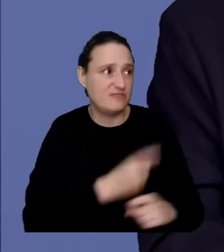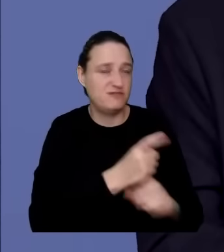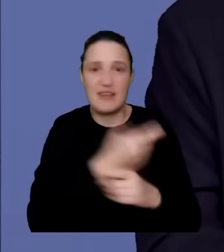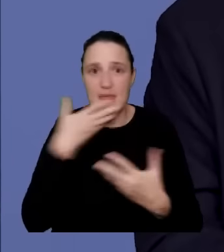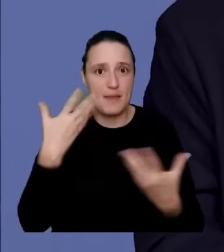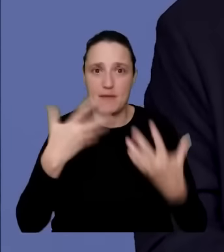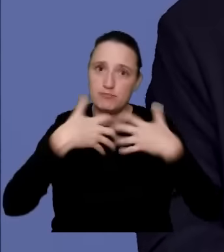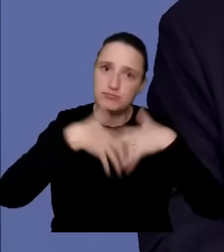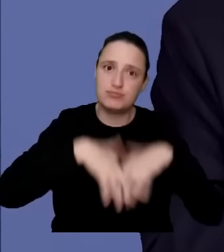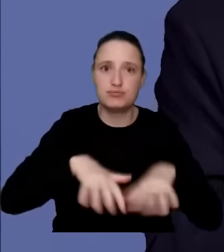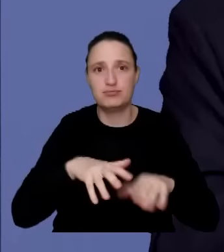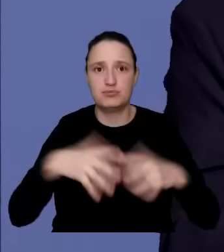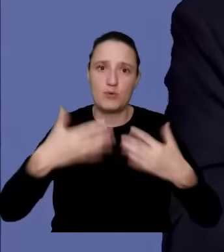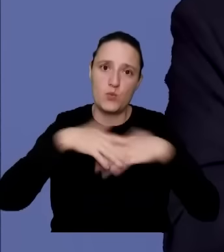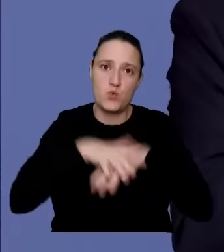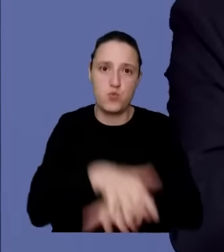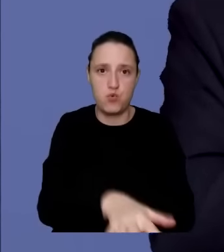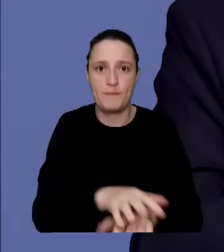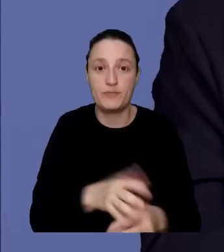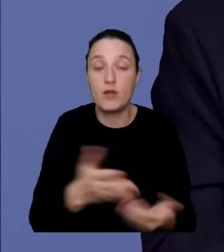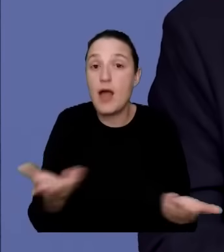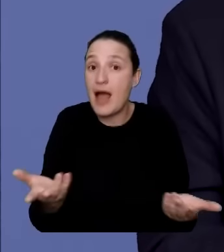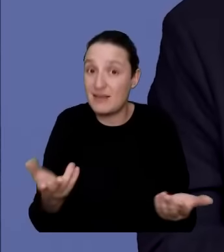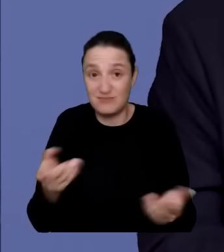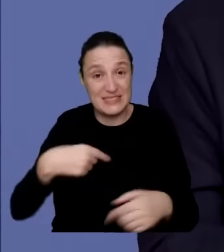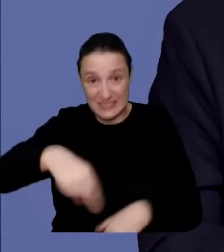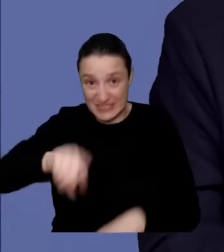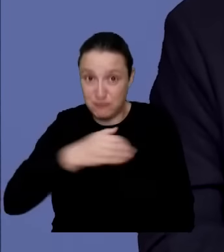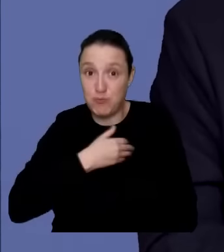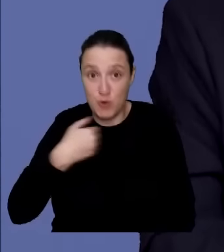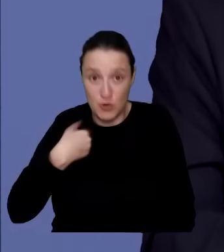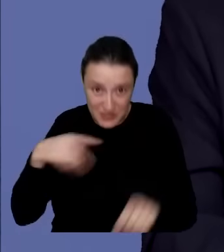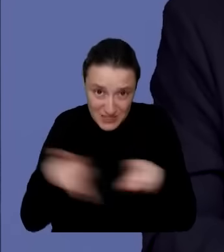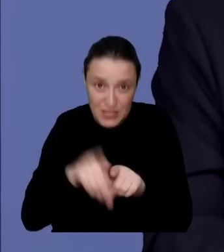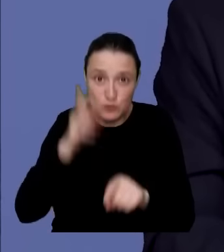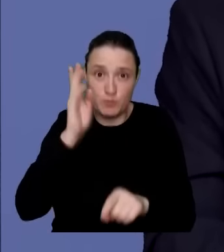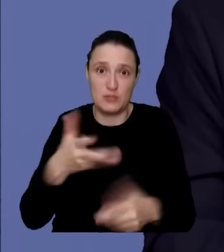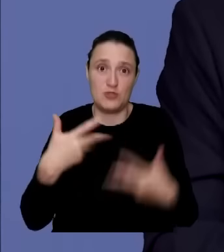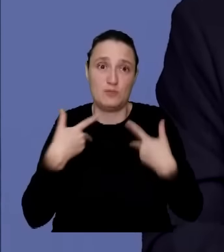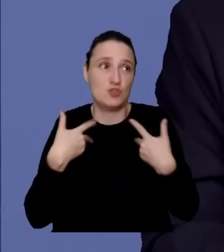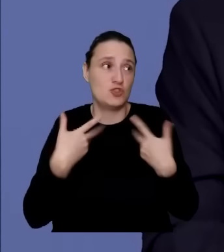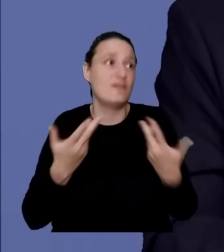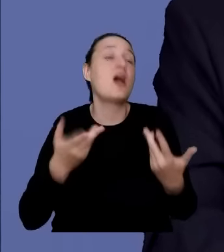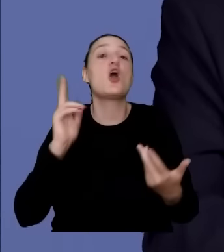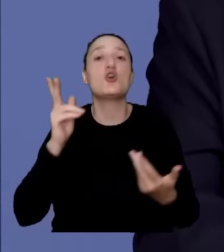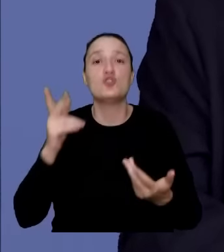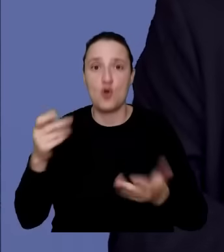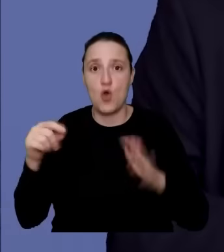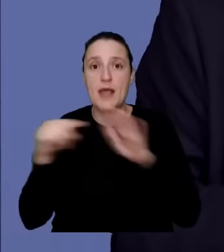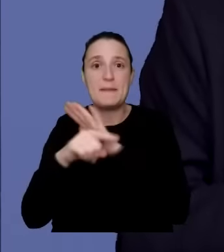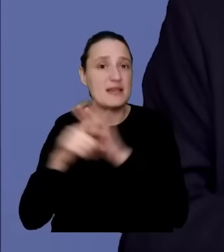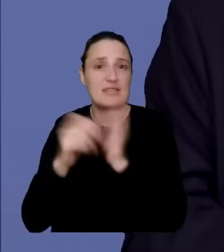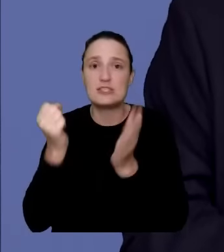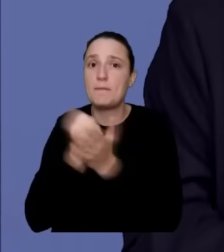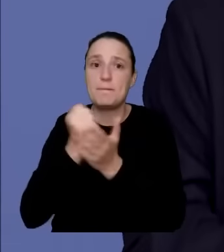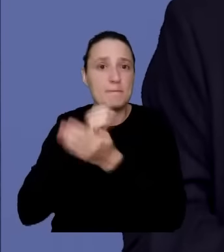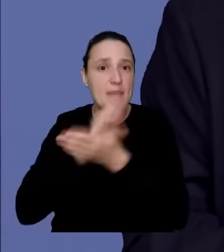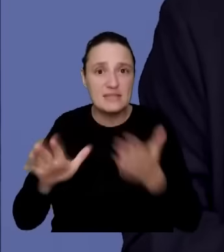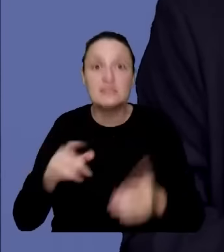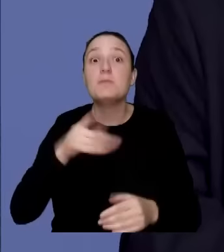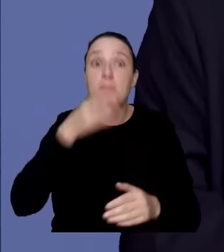mamy do czynienia z taką sytuacją co niebawem w Polsce będziemy też to przeżywali że ci nielegalni emigranci będzie się im